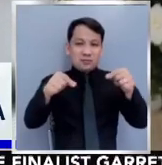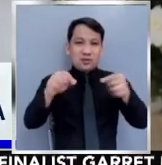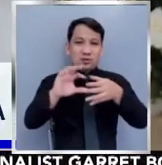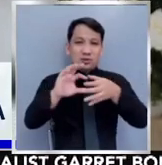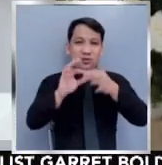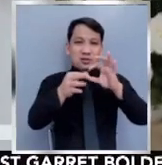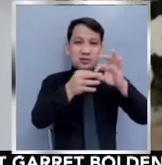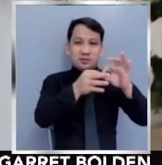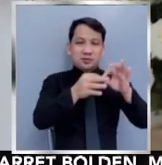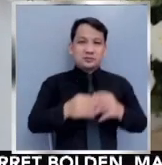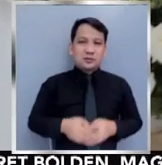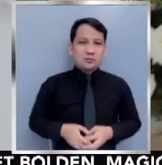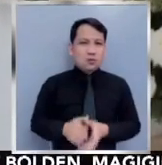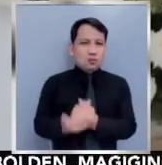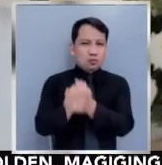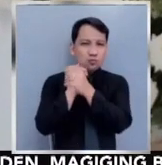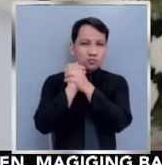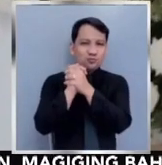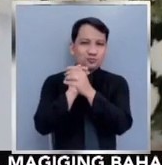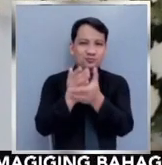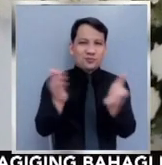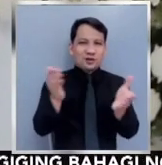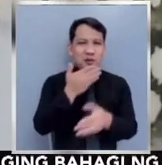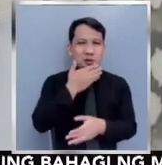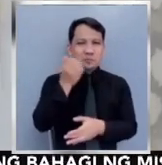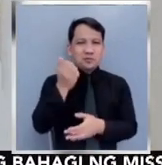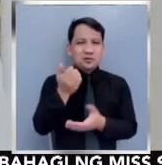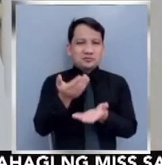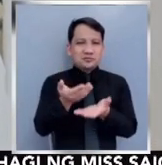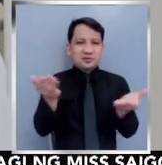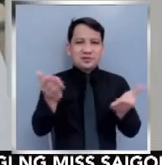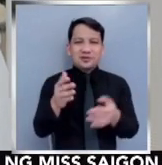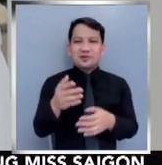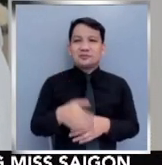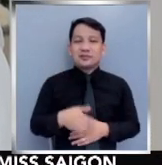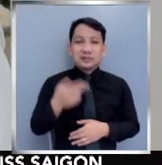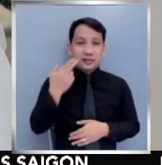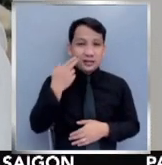Congratulations and best wishes, Hidilyn and Julius!